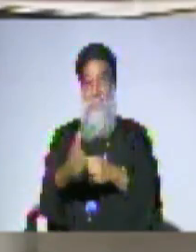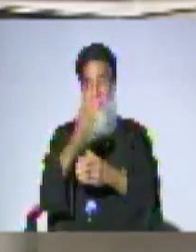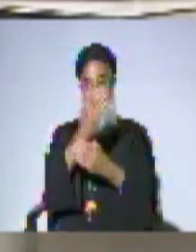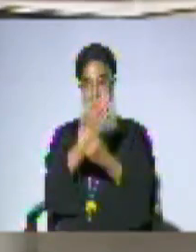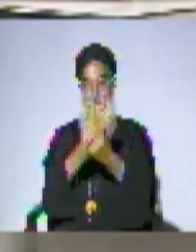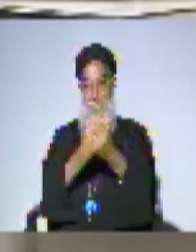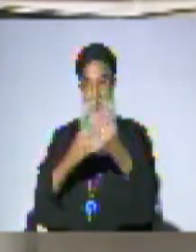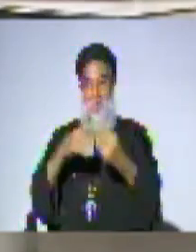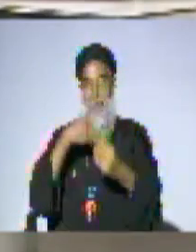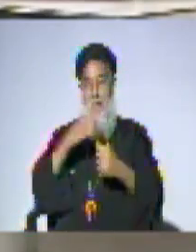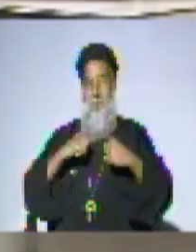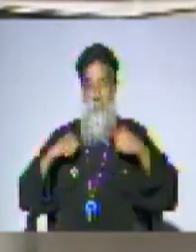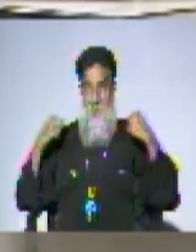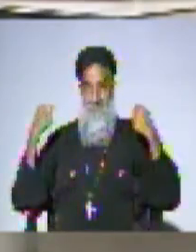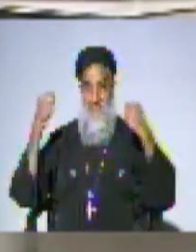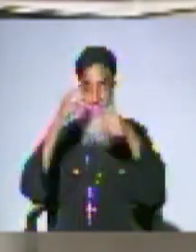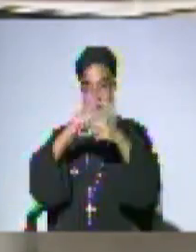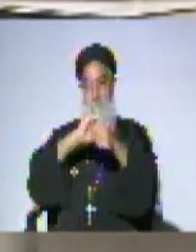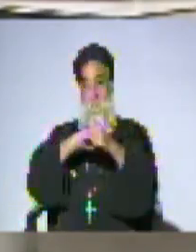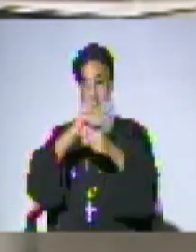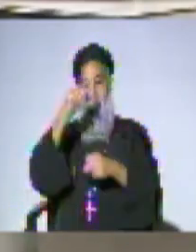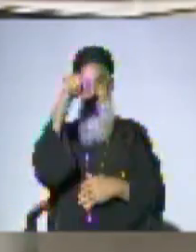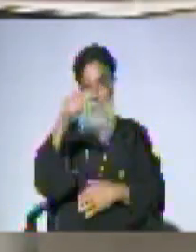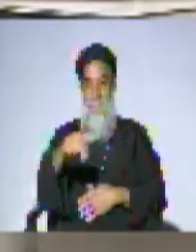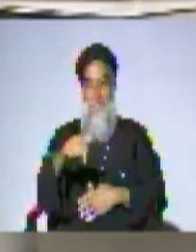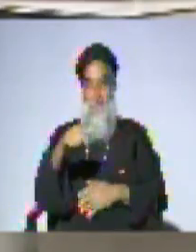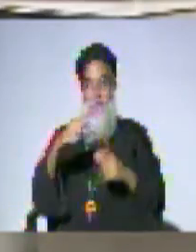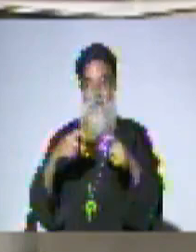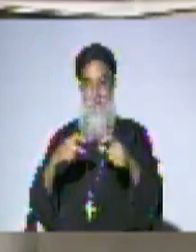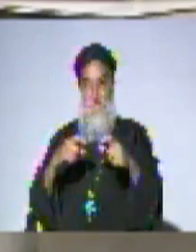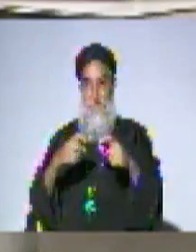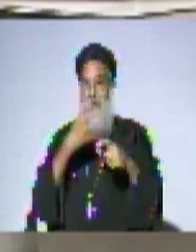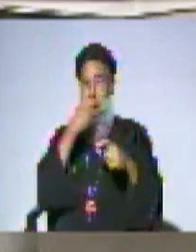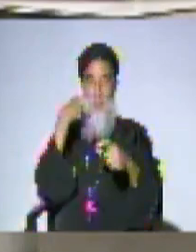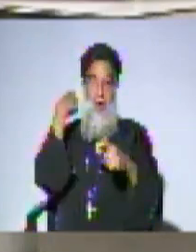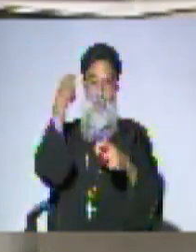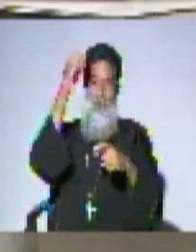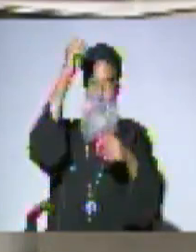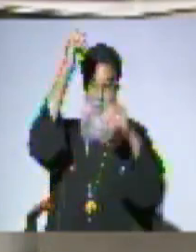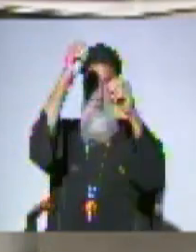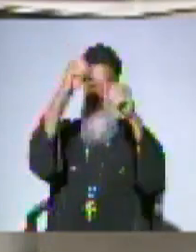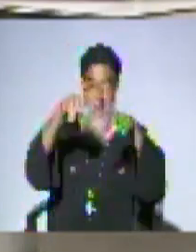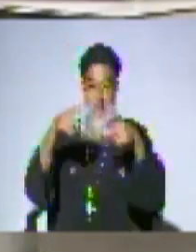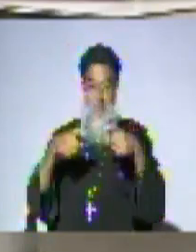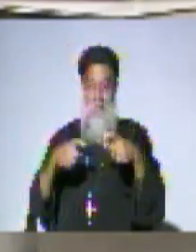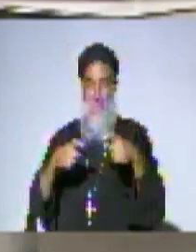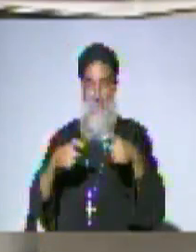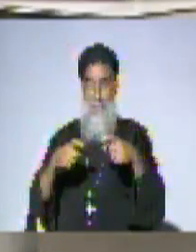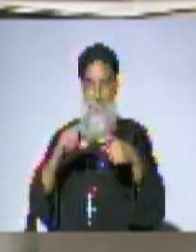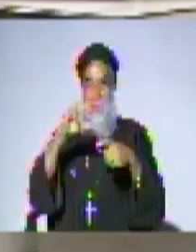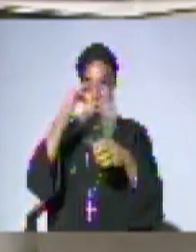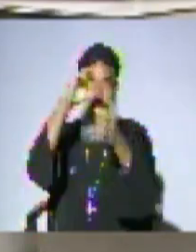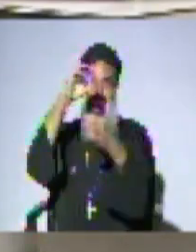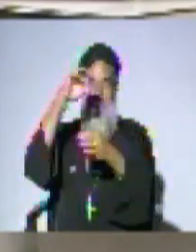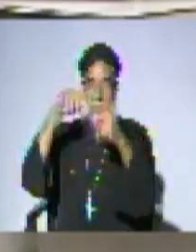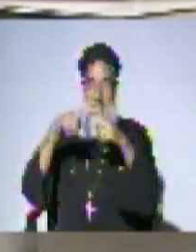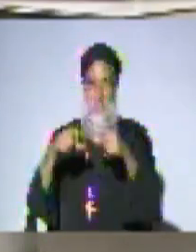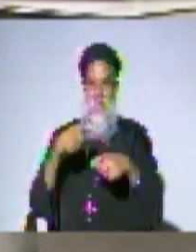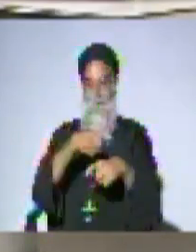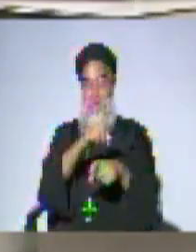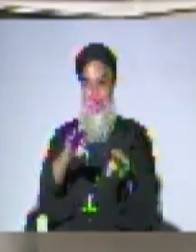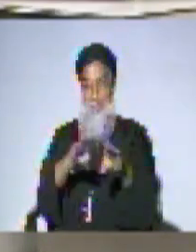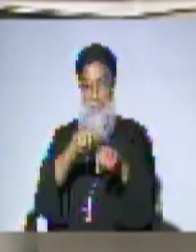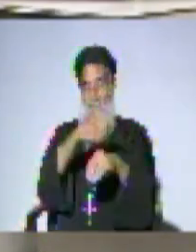والابن الكلمة المتجسد هو الذبيحة، والروح القدس يحل على القرابين لكي